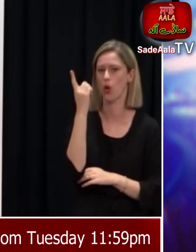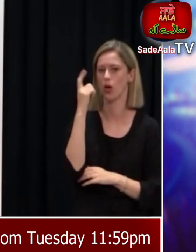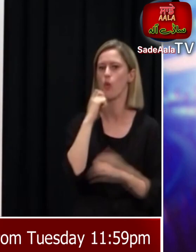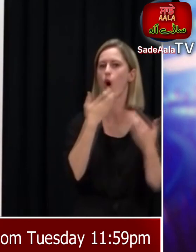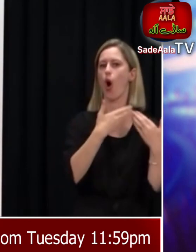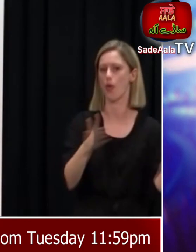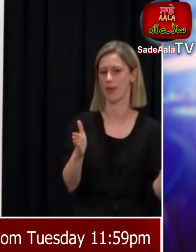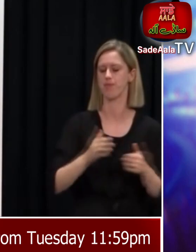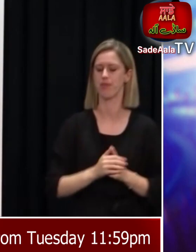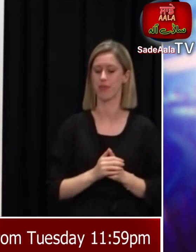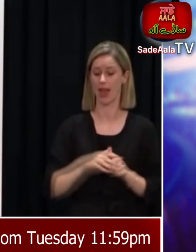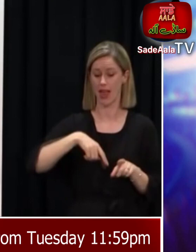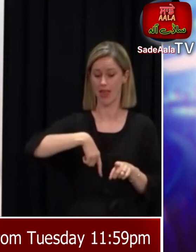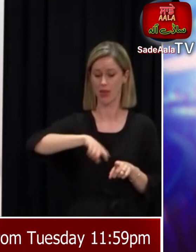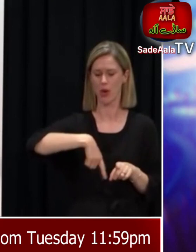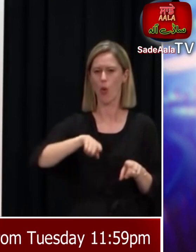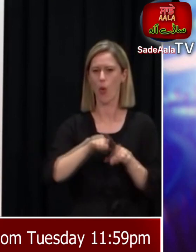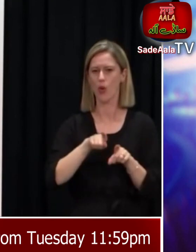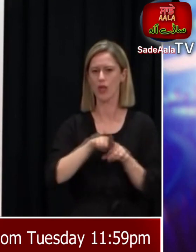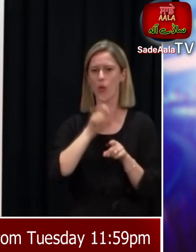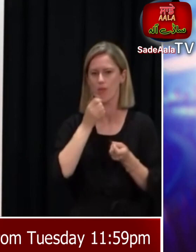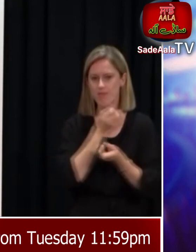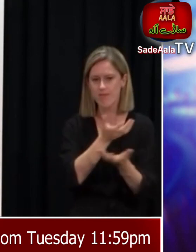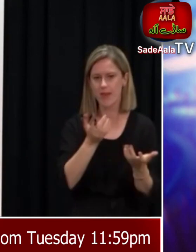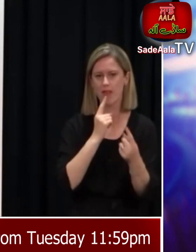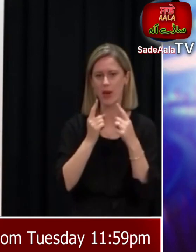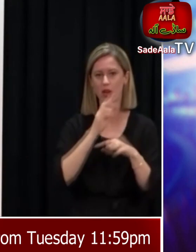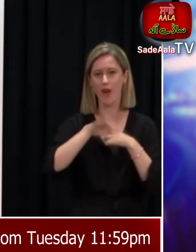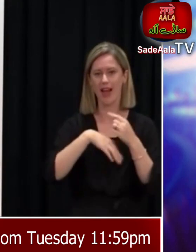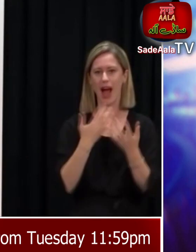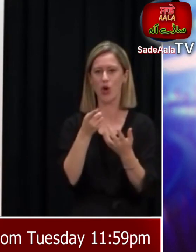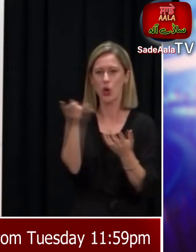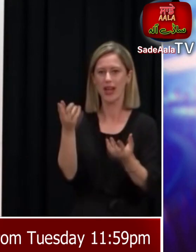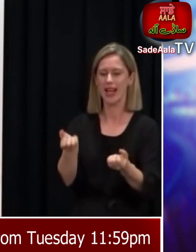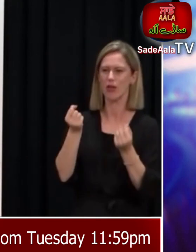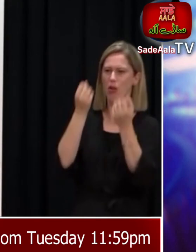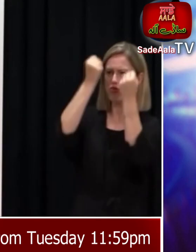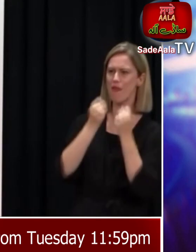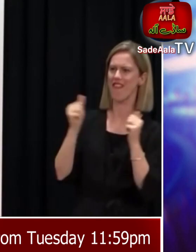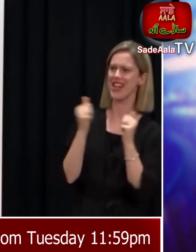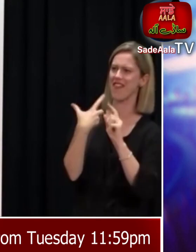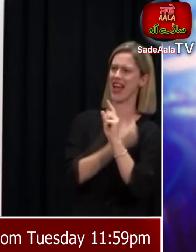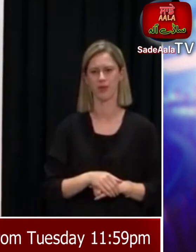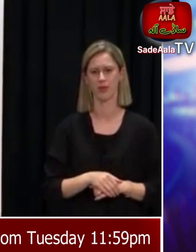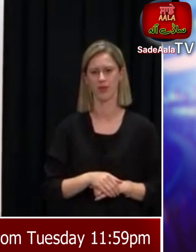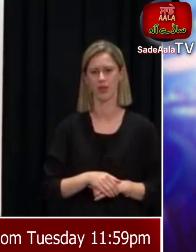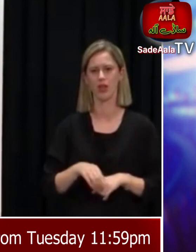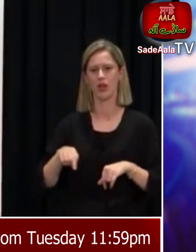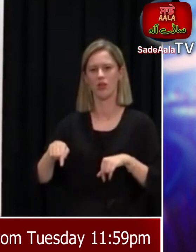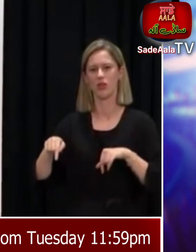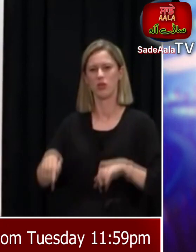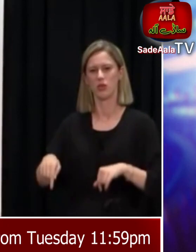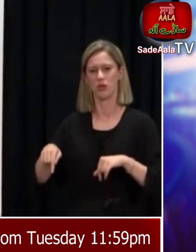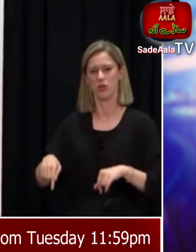ਟ੍ਰੈਫਿਕ ਲਾਈਟ ਸਿਸਟਮ ਸ਼ੁਰੂ ਕੀਤਾ ਜਾਵੇ ਦੱਸ ਦੇ ਕਿ ਸਰਕਾਰ ਦੇ ਵੱਲੋਂ ਪਹਿਲਾਂ ਕਿਹਾ ਗਿਆ ਸੀ ਕਿ ਜਦੋਂ ਆਕਲੈਂਡ ਦੇ ਵਿੱਚ ਵੈਕਸੀਨੇਟਡ